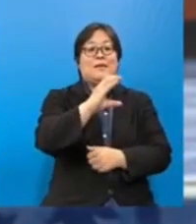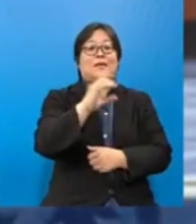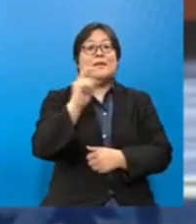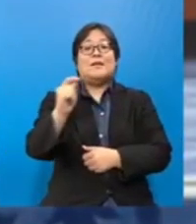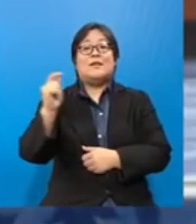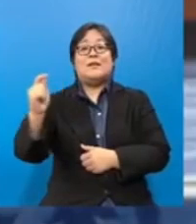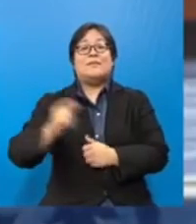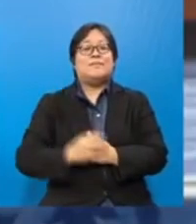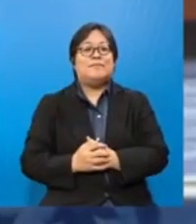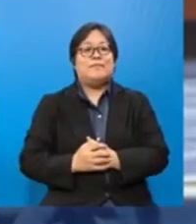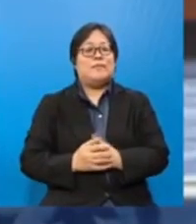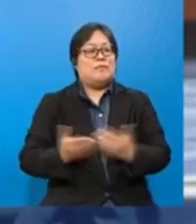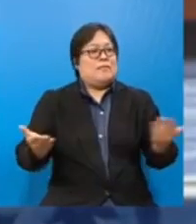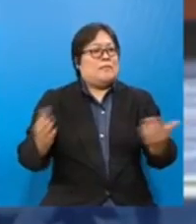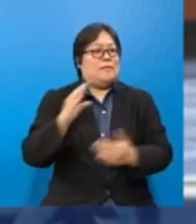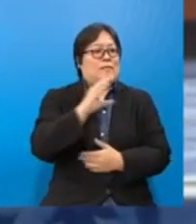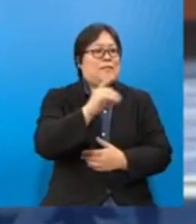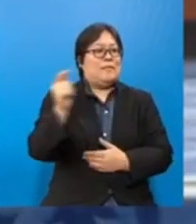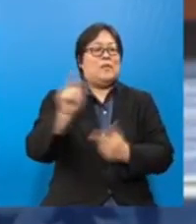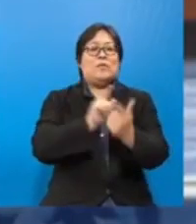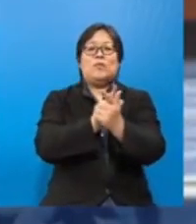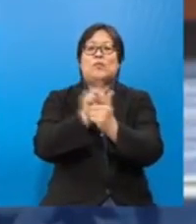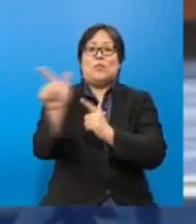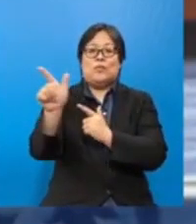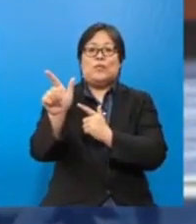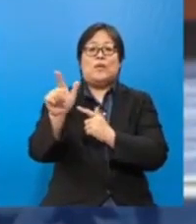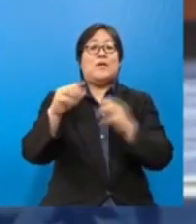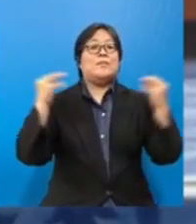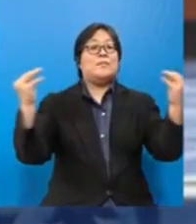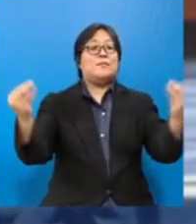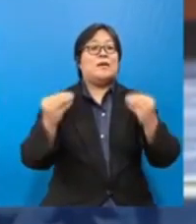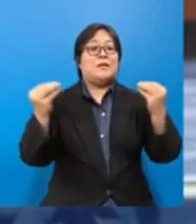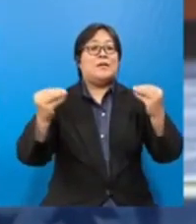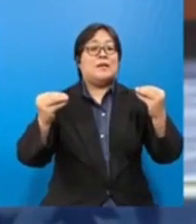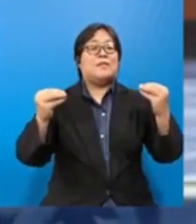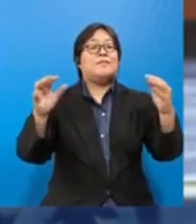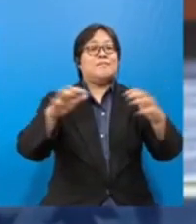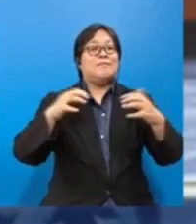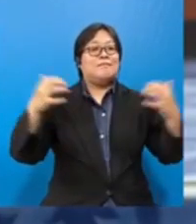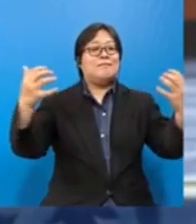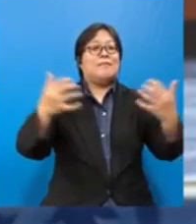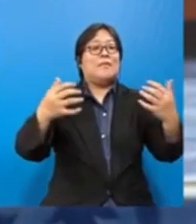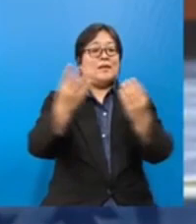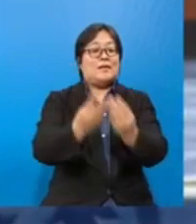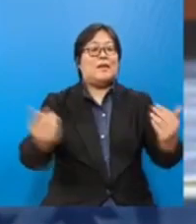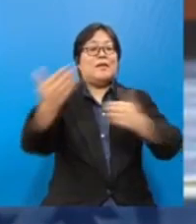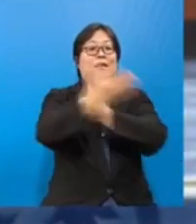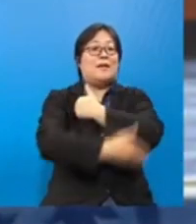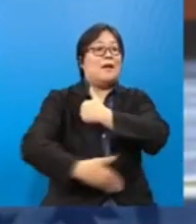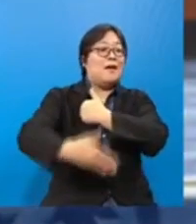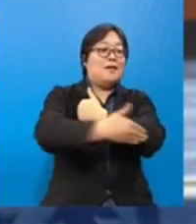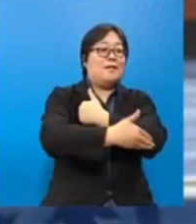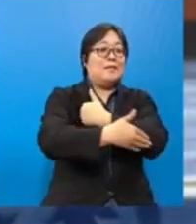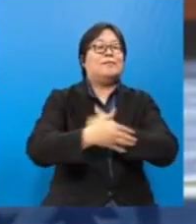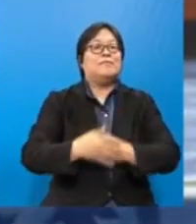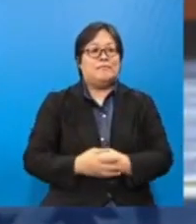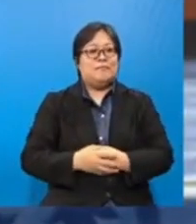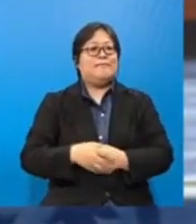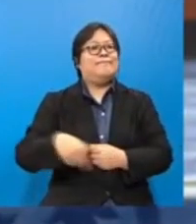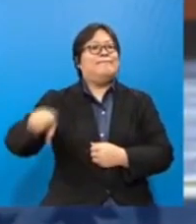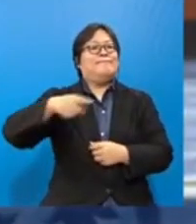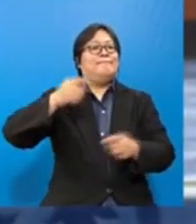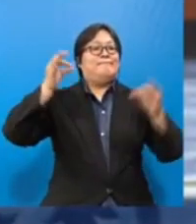yamanashi tit ini diluluskan oleh majelis persidangan majelis tanah negara yang